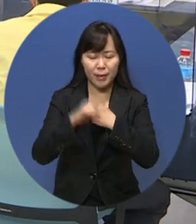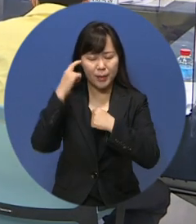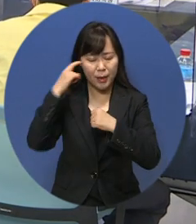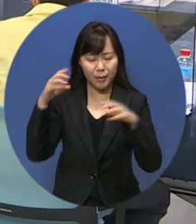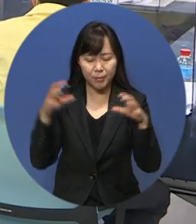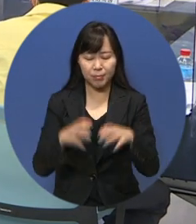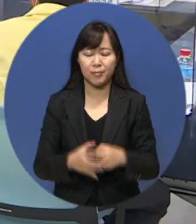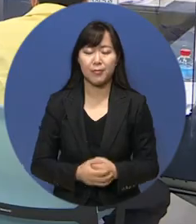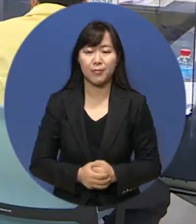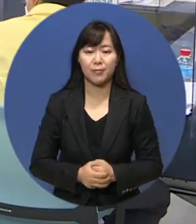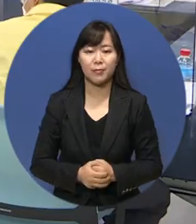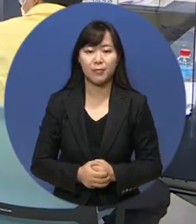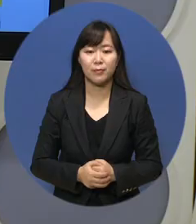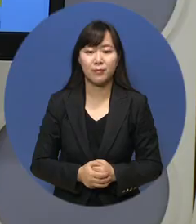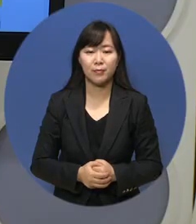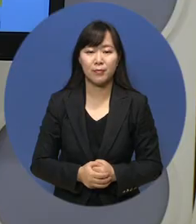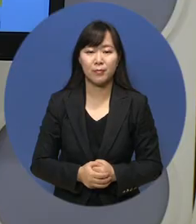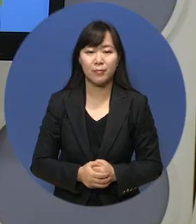모았습니다